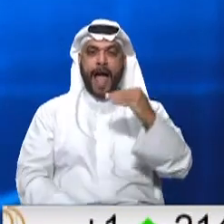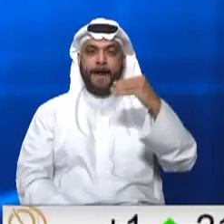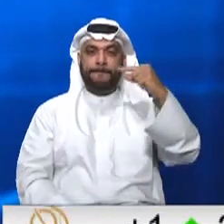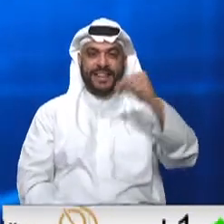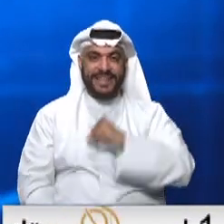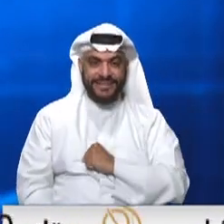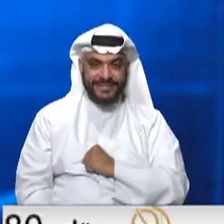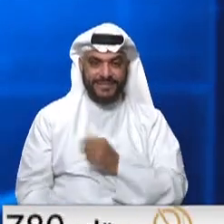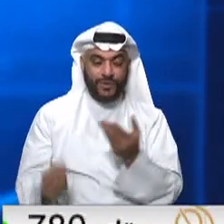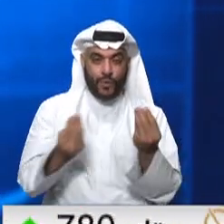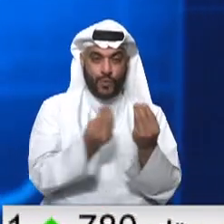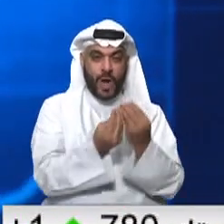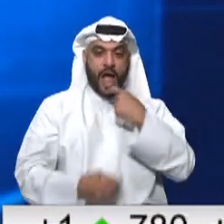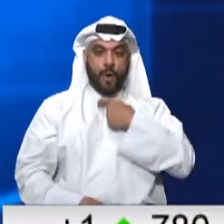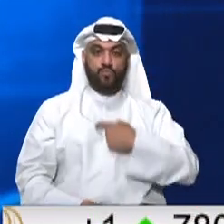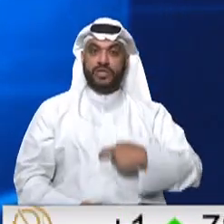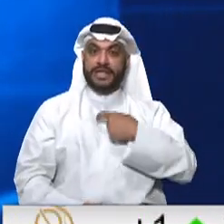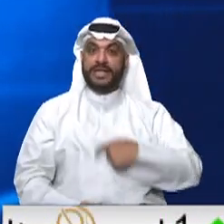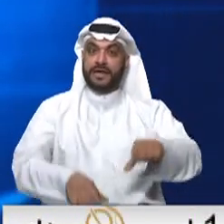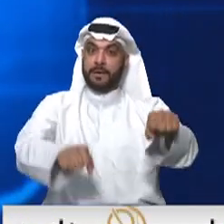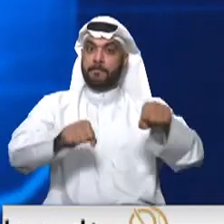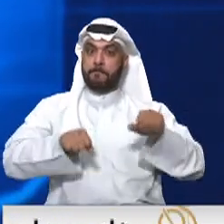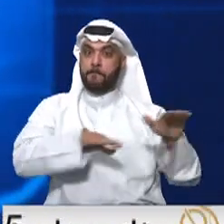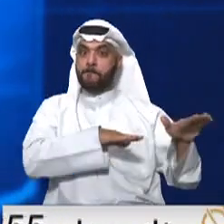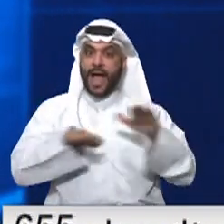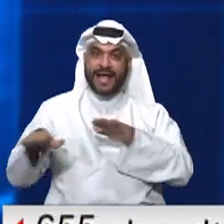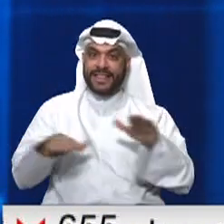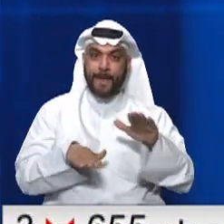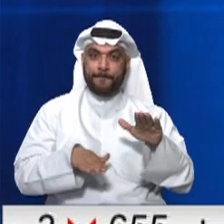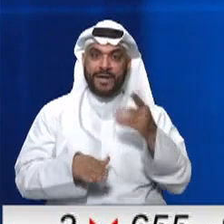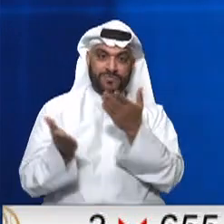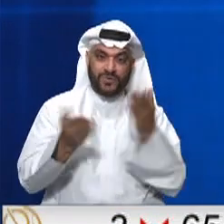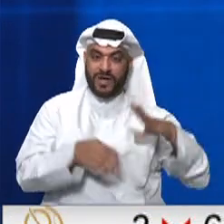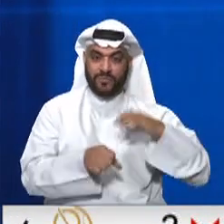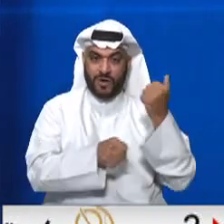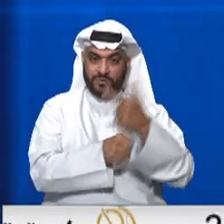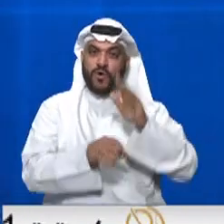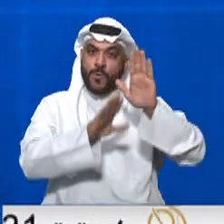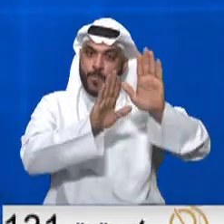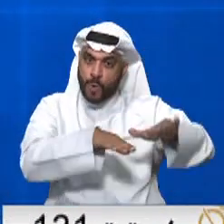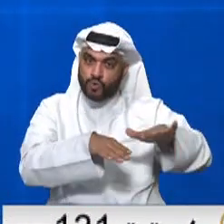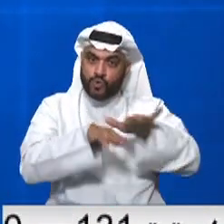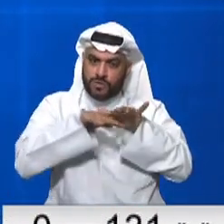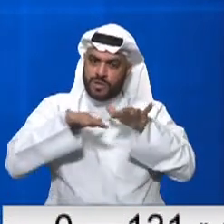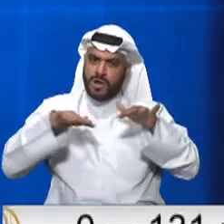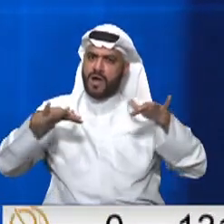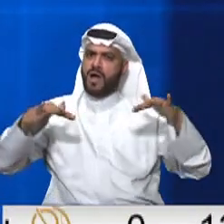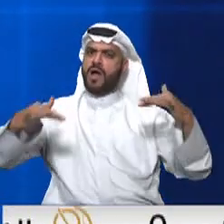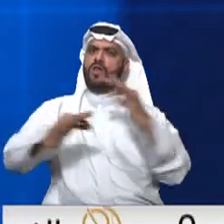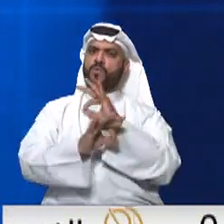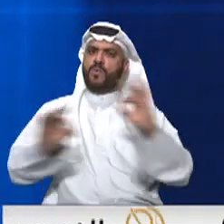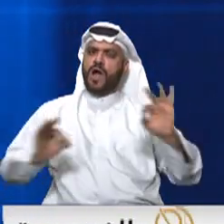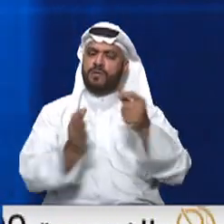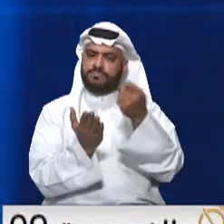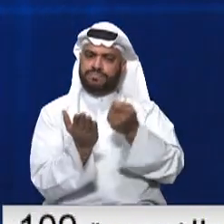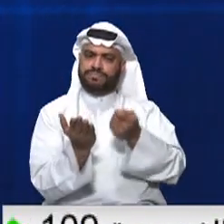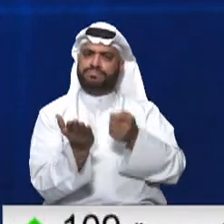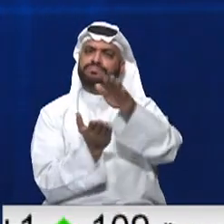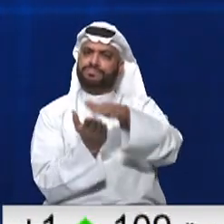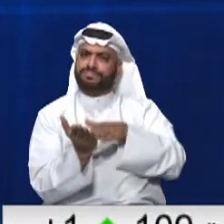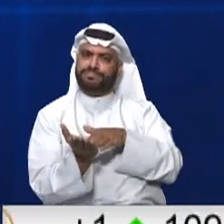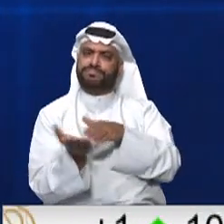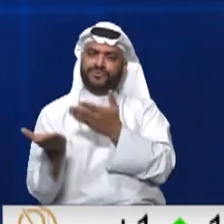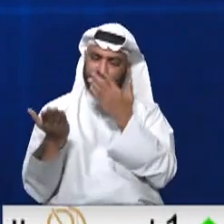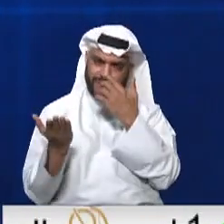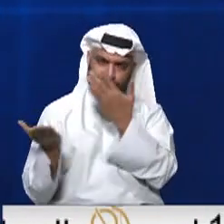الفهد ومدير مكتب سمو ولي العهد الفريق متقاعد جمال محمد الذياب ووكيل الشؤون الخارجيه بمكتب سمو